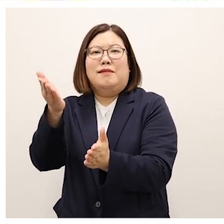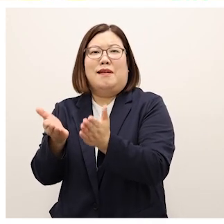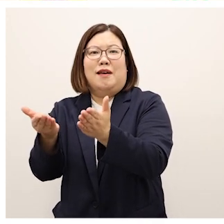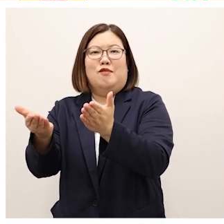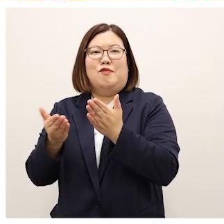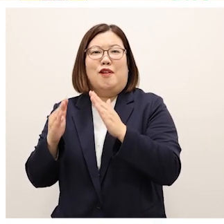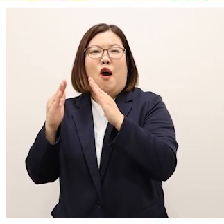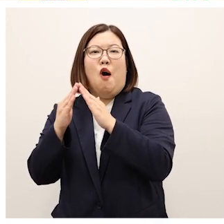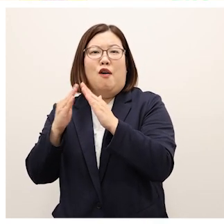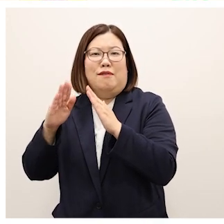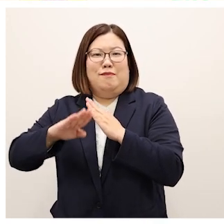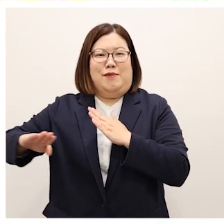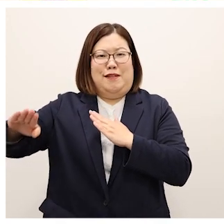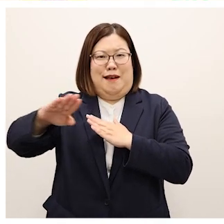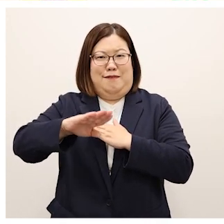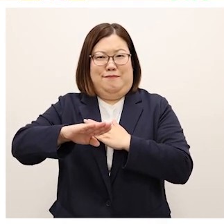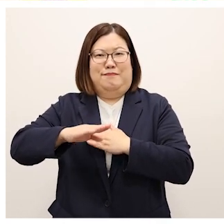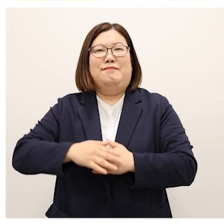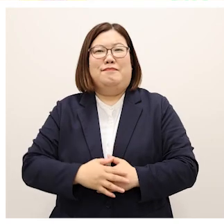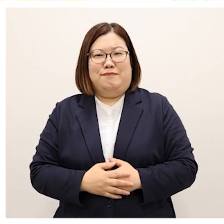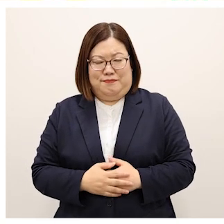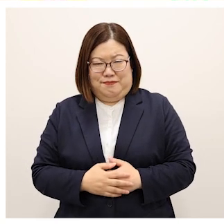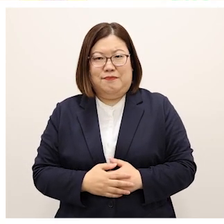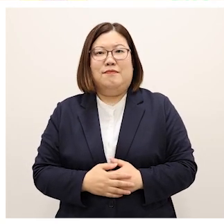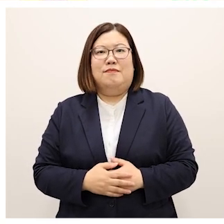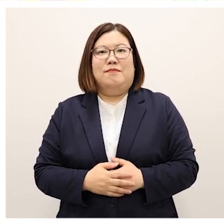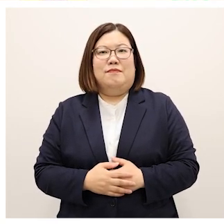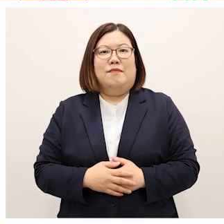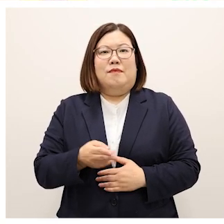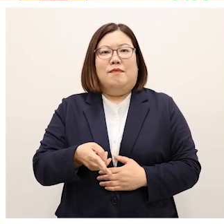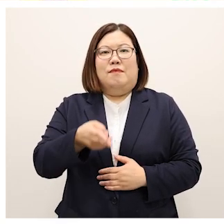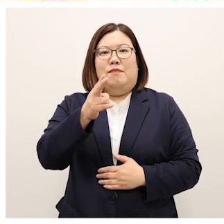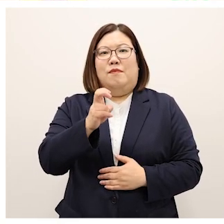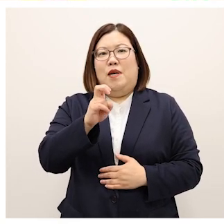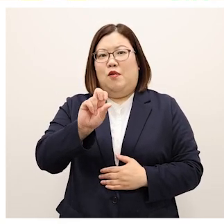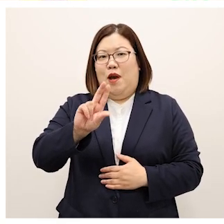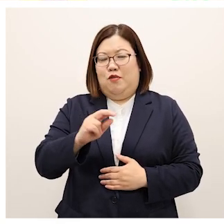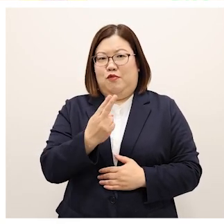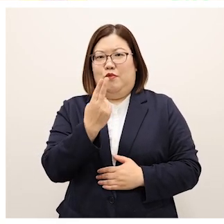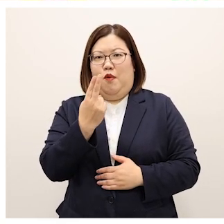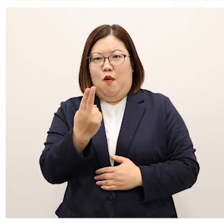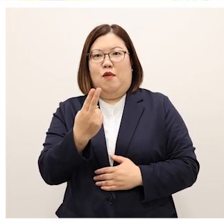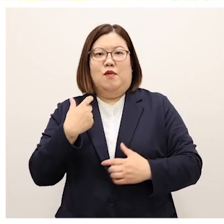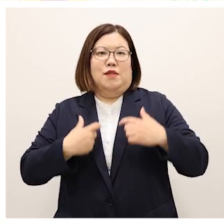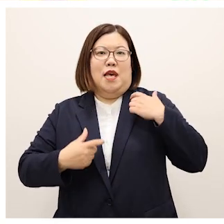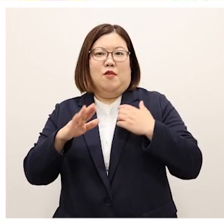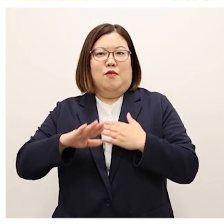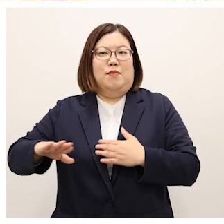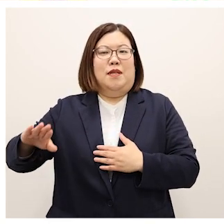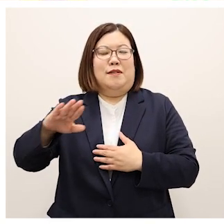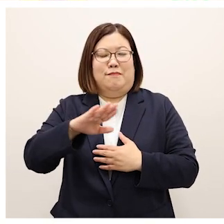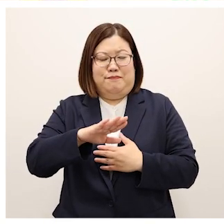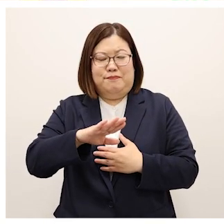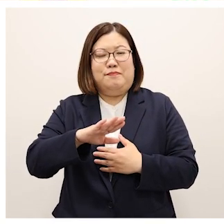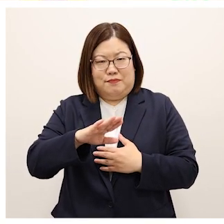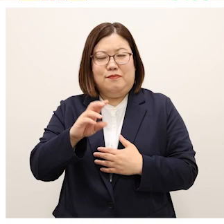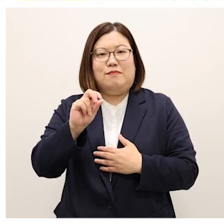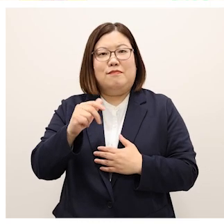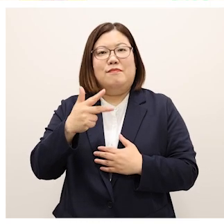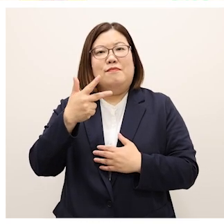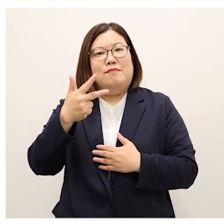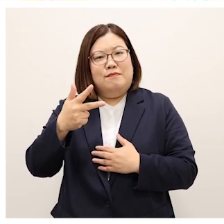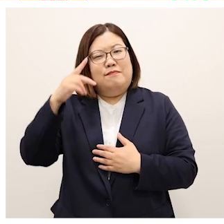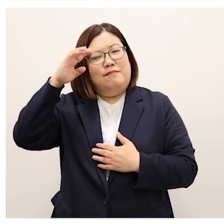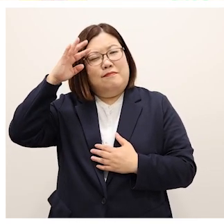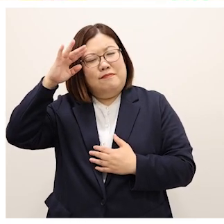に本市の中学生がパロアル都市への派遣研修を行った際、ホストとして受け入れをしていただいた